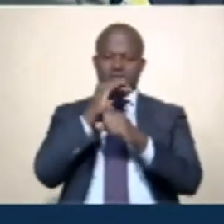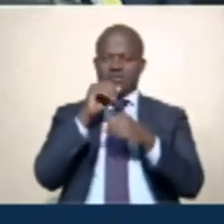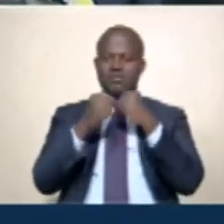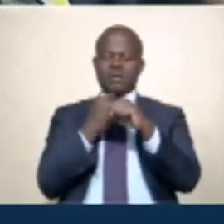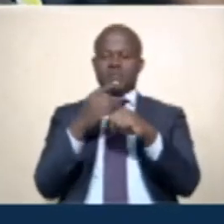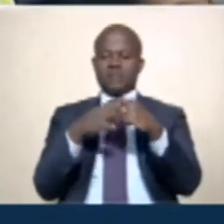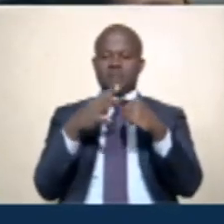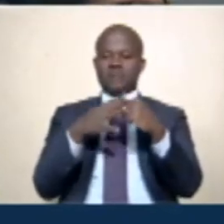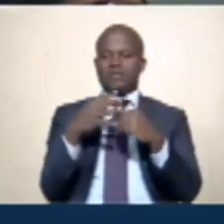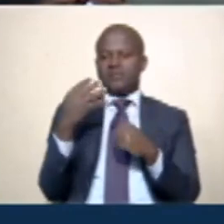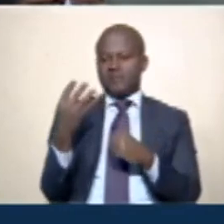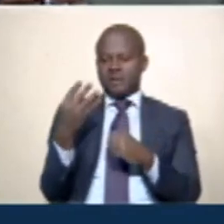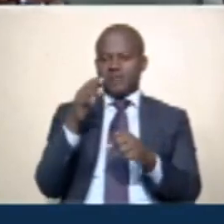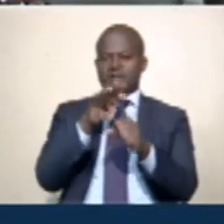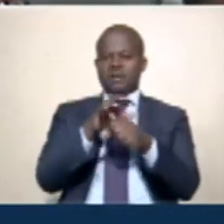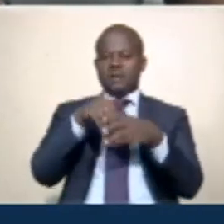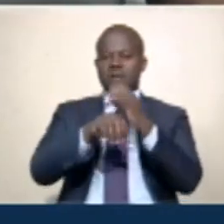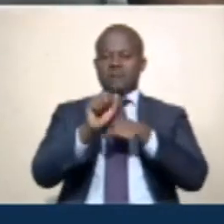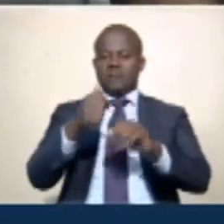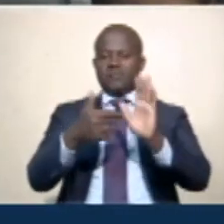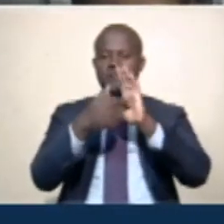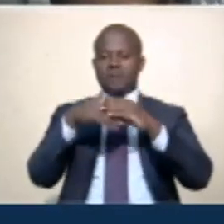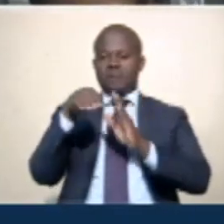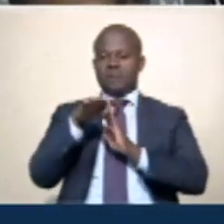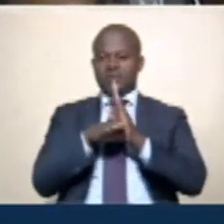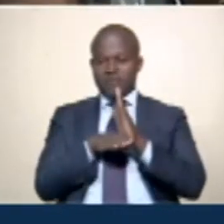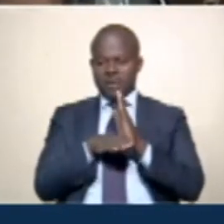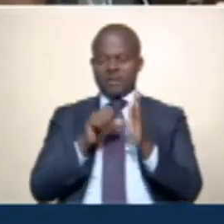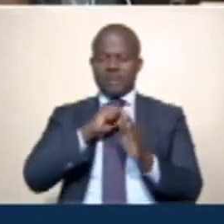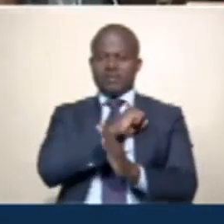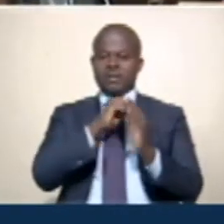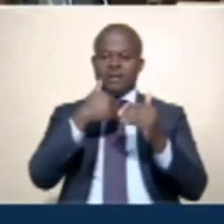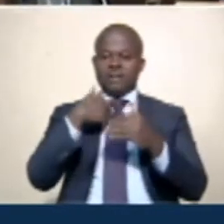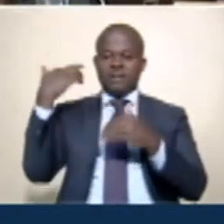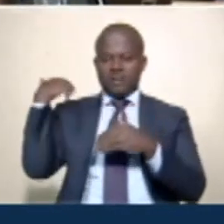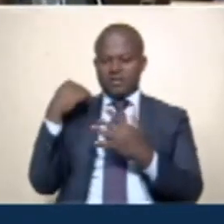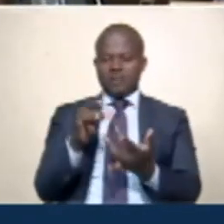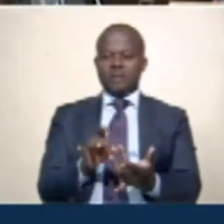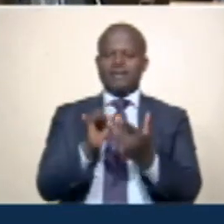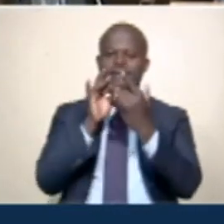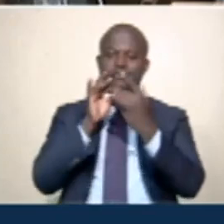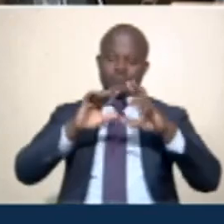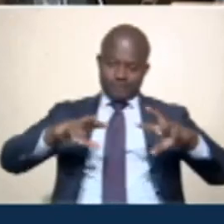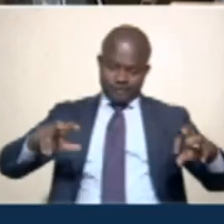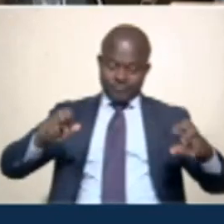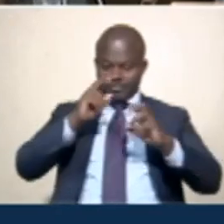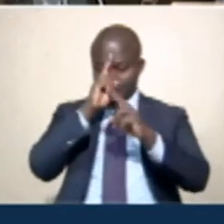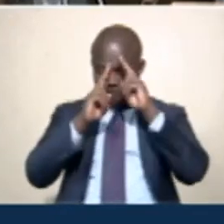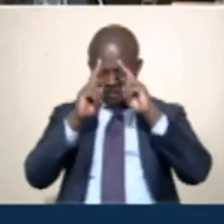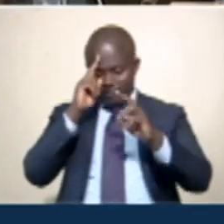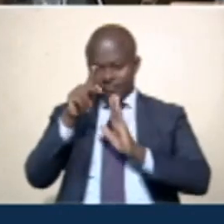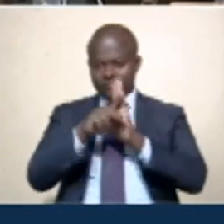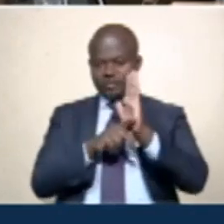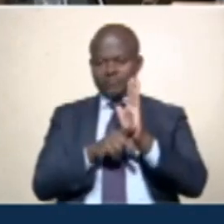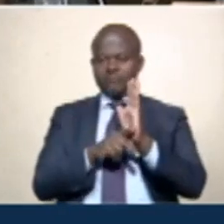1994. Ibyinshi muri ibi bikorwa bigaragarira muri gahunda ya sena ifite inshingano yihariye yo kugenzura ibahirizwa ry'ihame